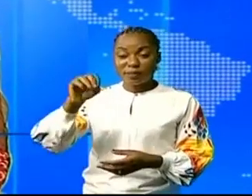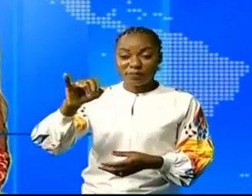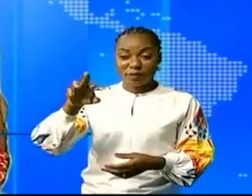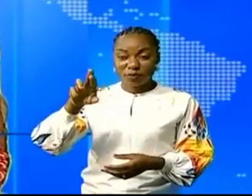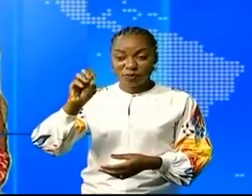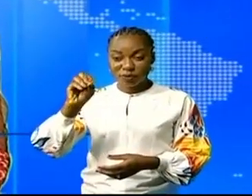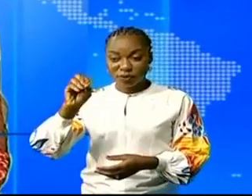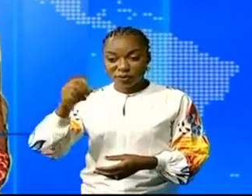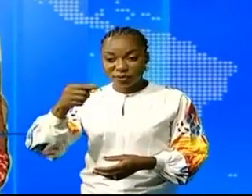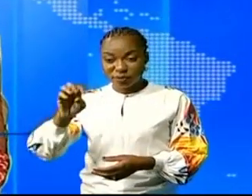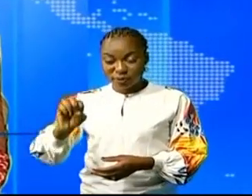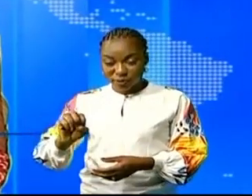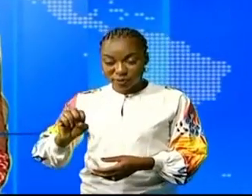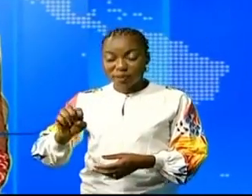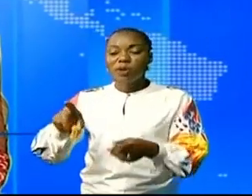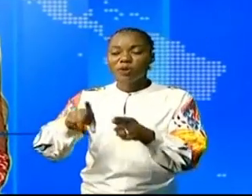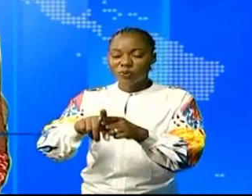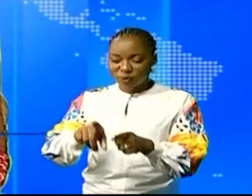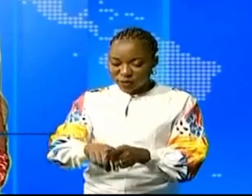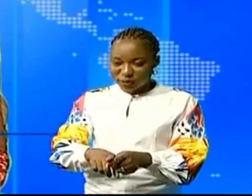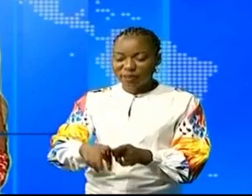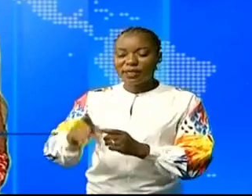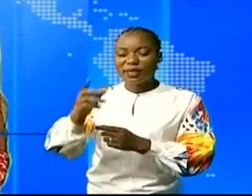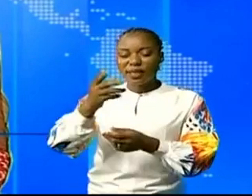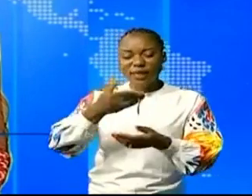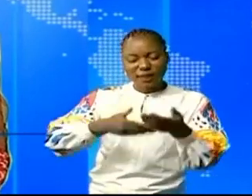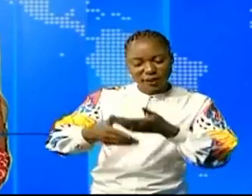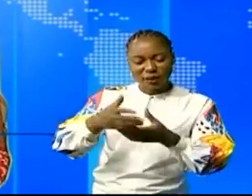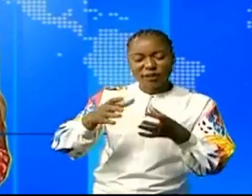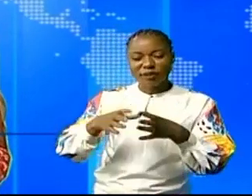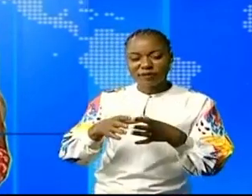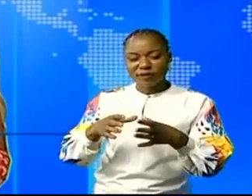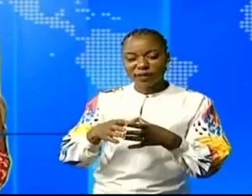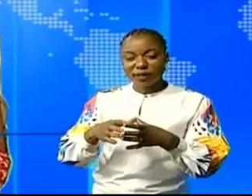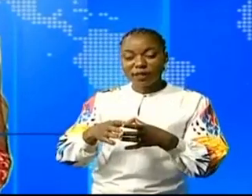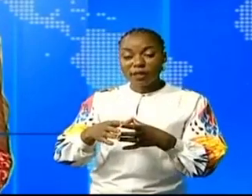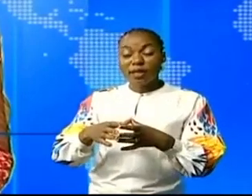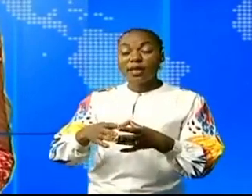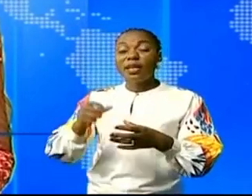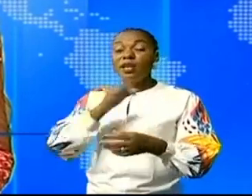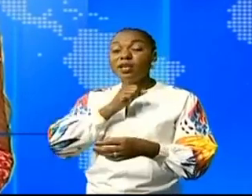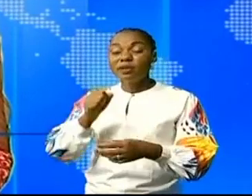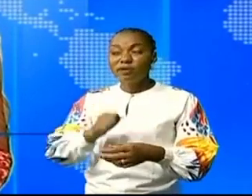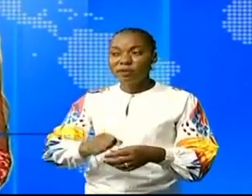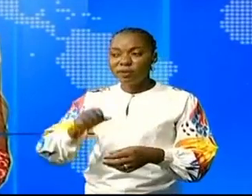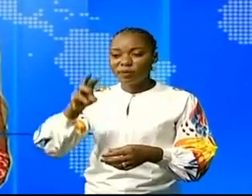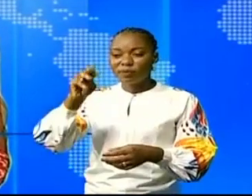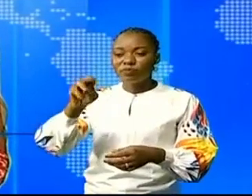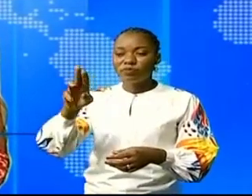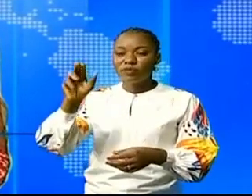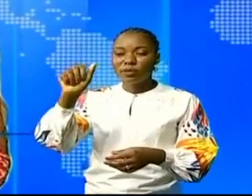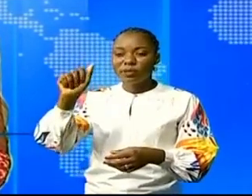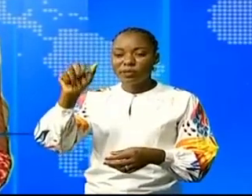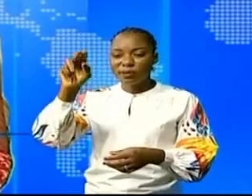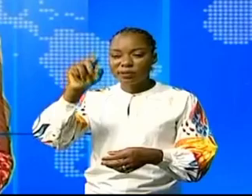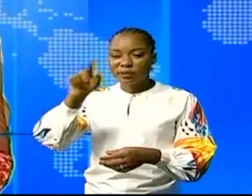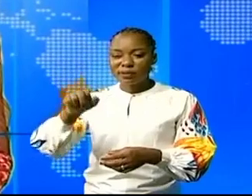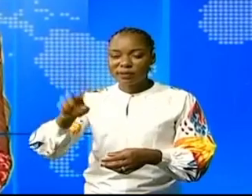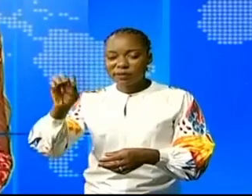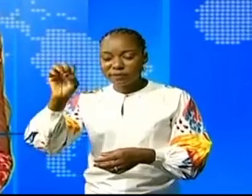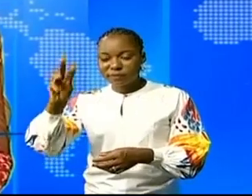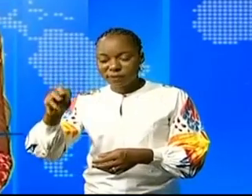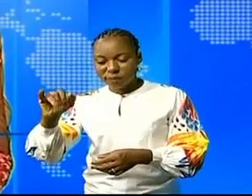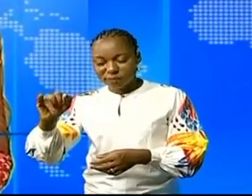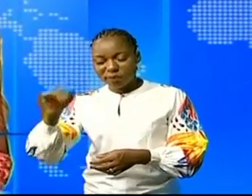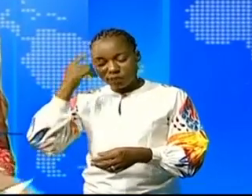du péage Congo central, a plutôt échangé avec le notable Né Mwanantsemi. C'était sur les questions